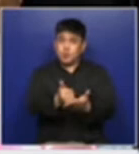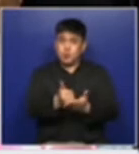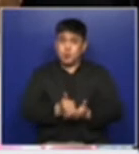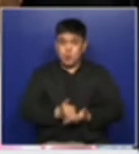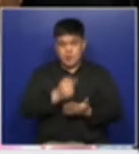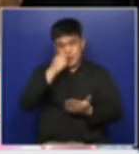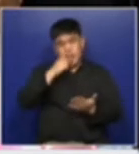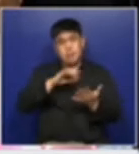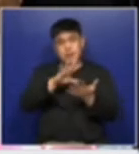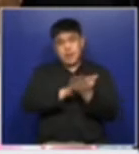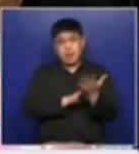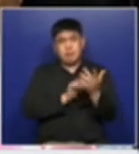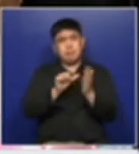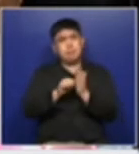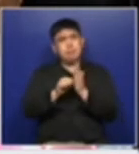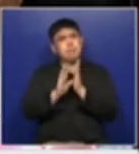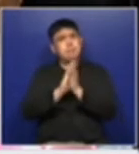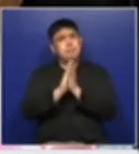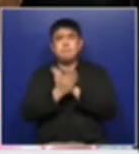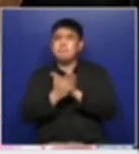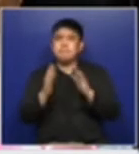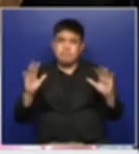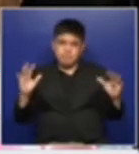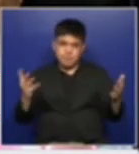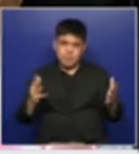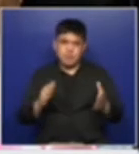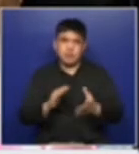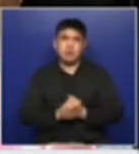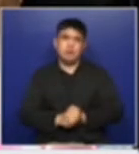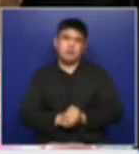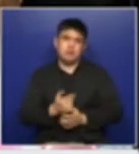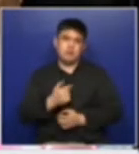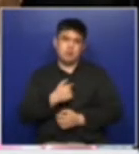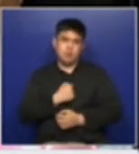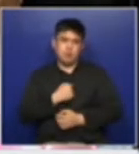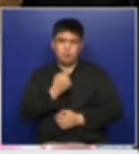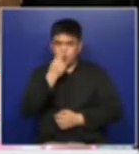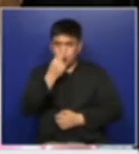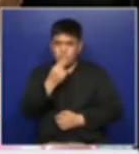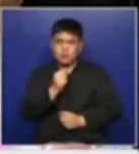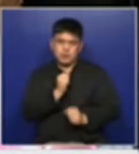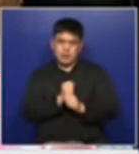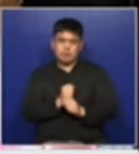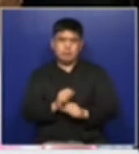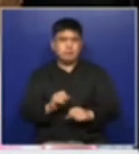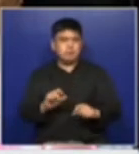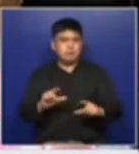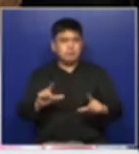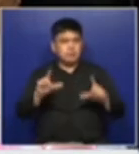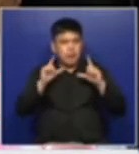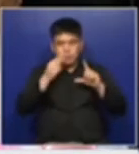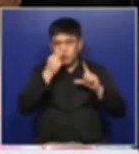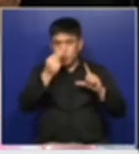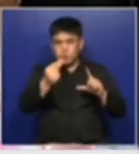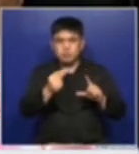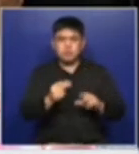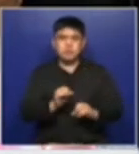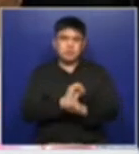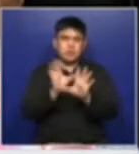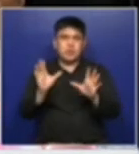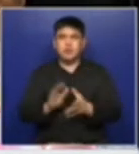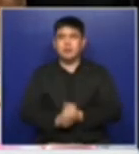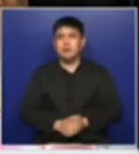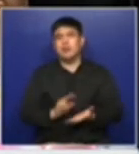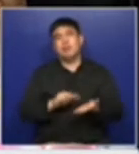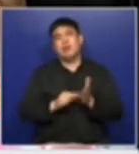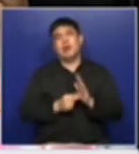ปฏิรูปประเทศเลยเราเลยแสดงออกเชิงสัญลักษณ์แต่ก็เปล่าประโยชน์ครับไม่ได้เกิดประโยชน์อะ